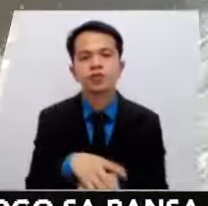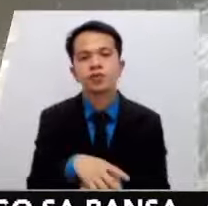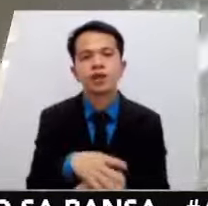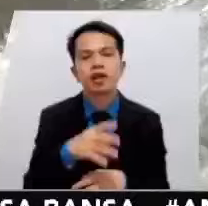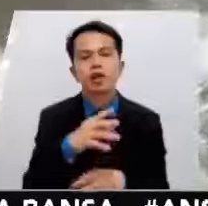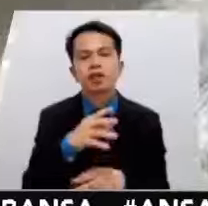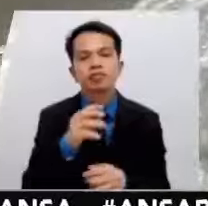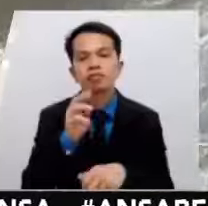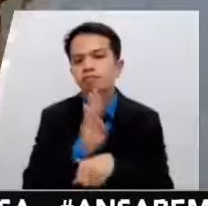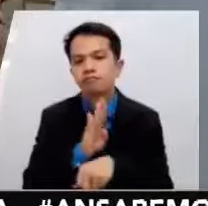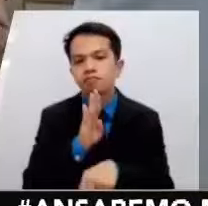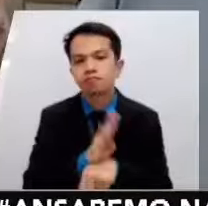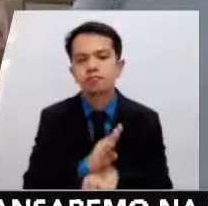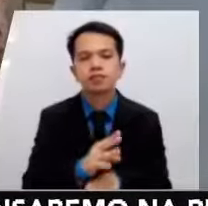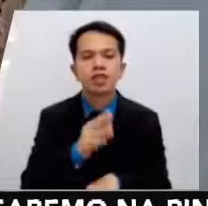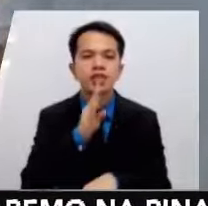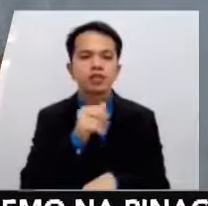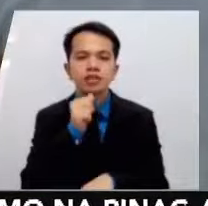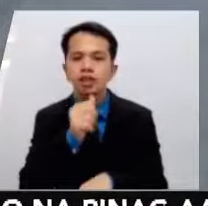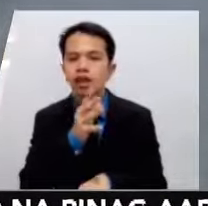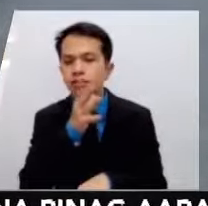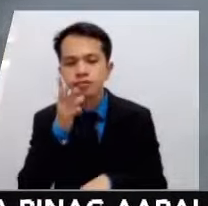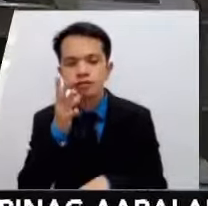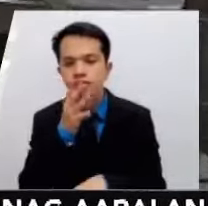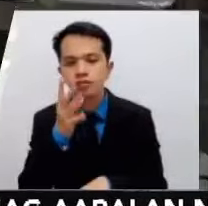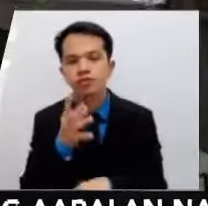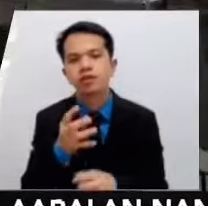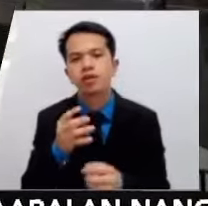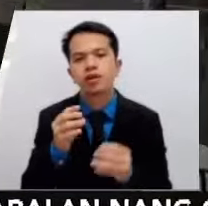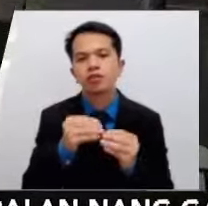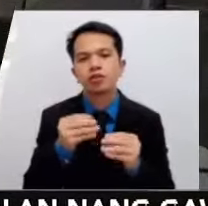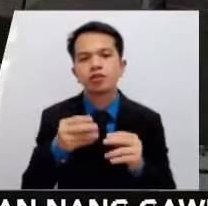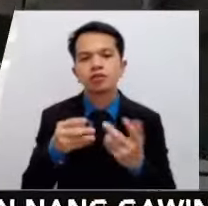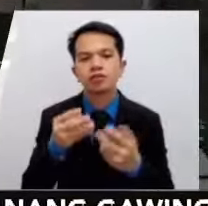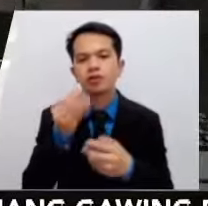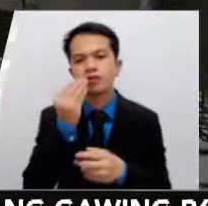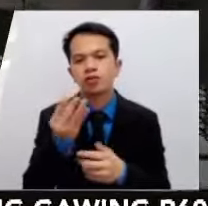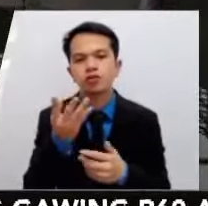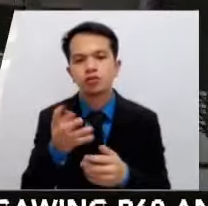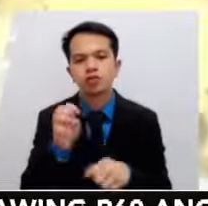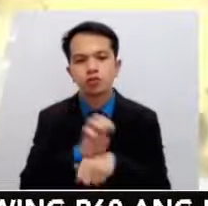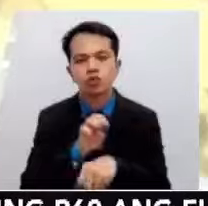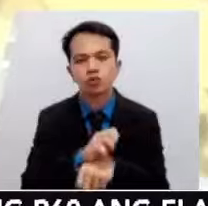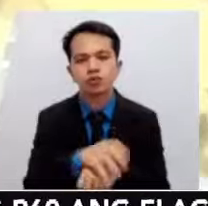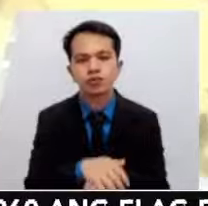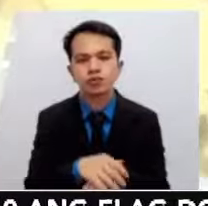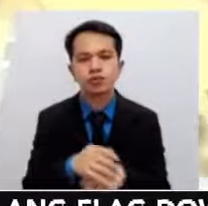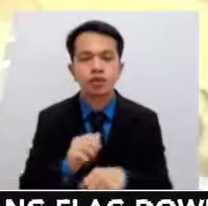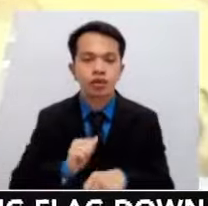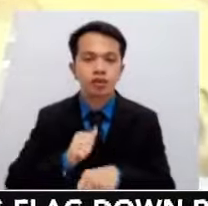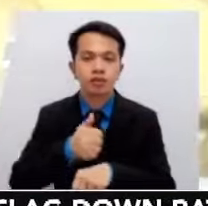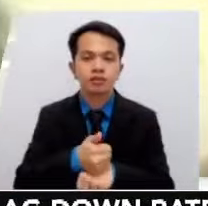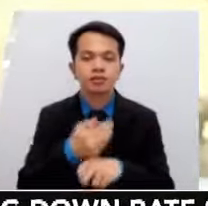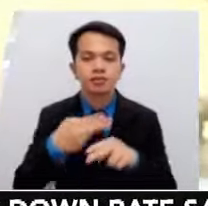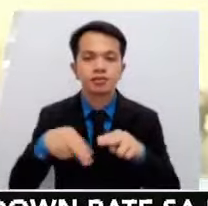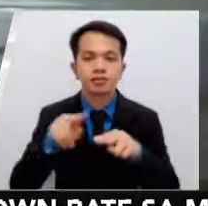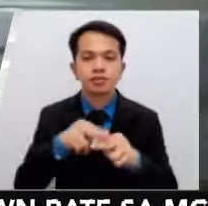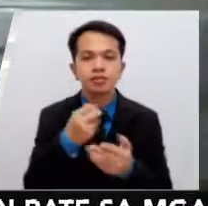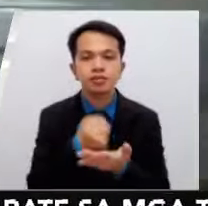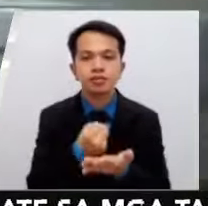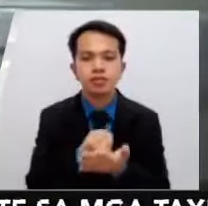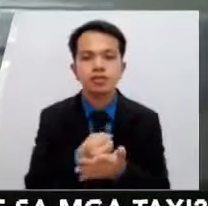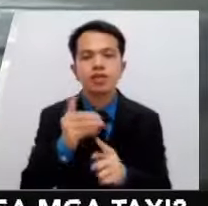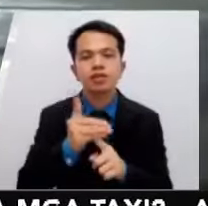sa non-agriculture sector na mas kaunti sa 10 ang empleyado. Epektibo ang dagdag sahod sa December